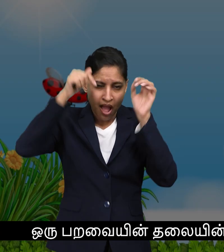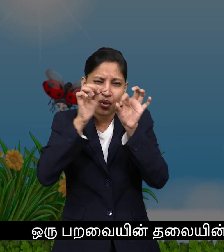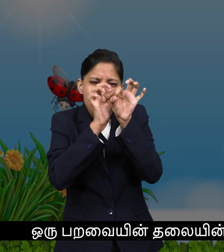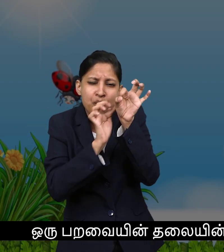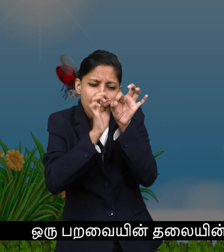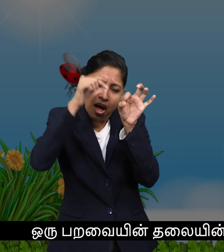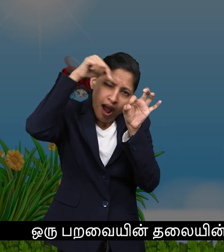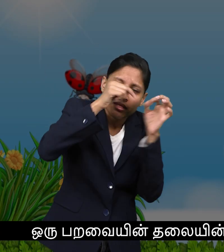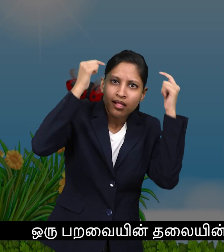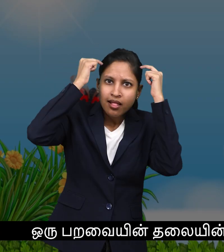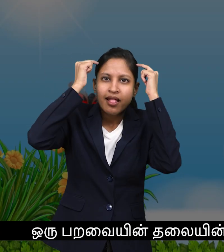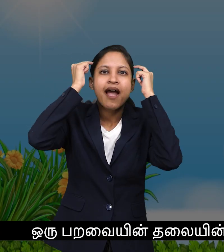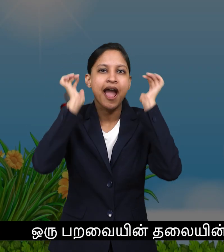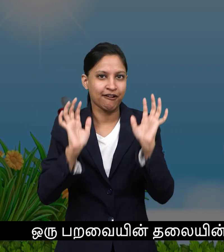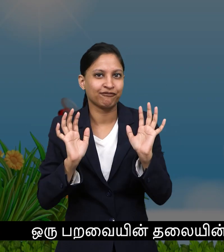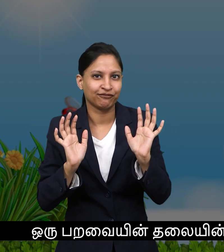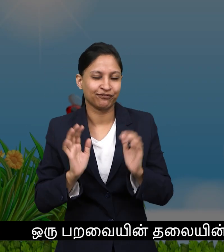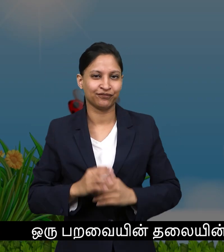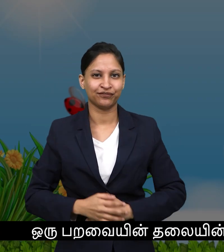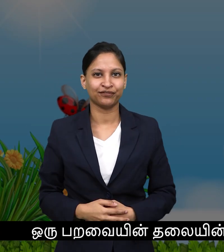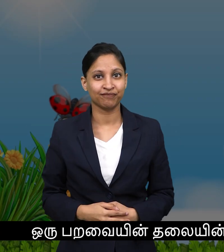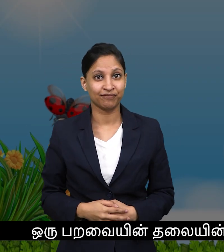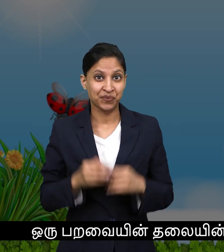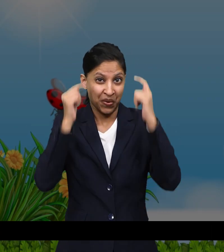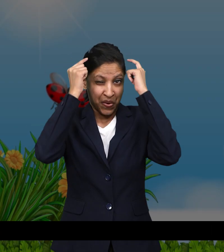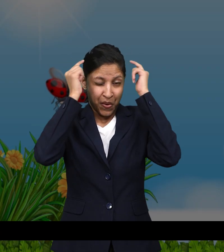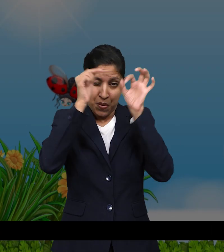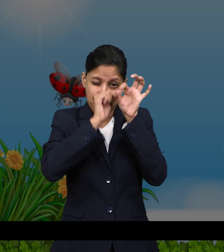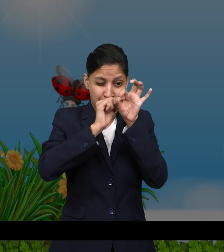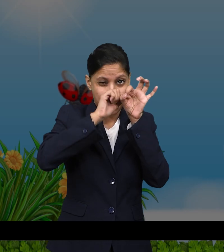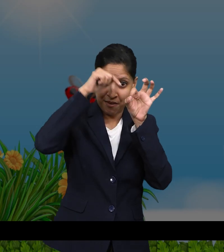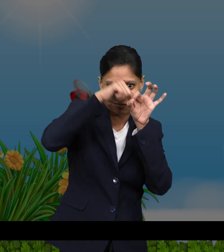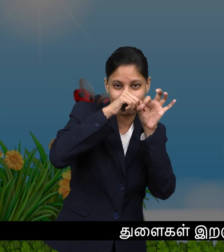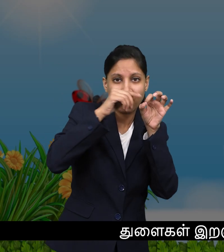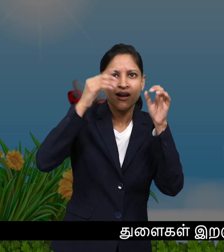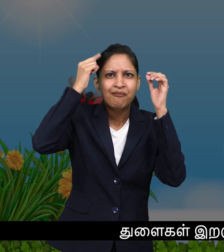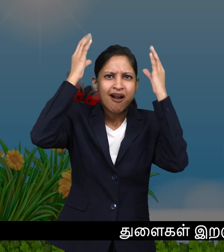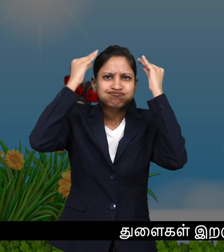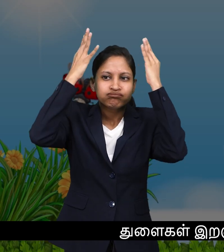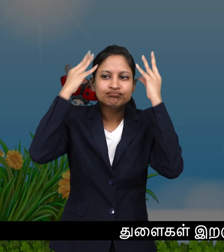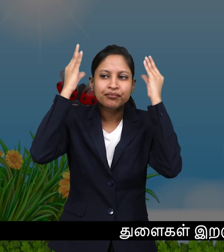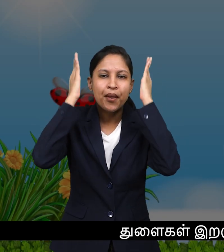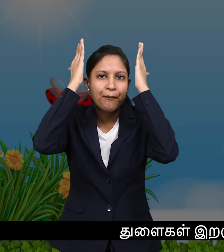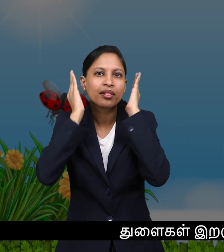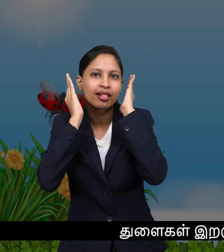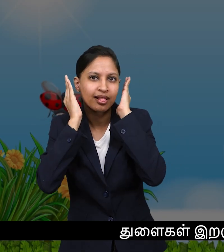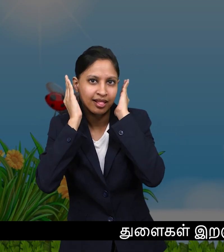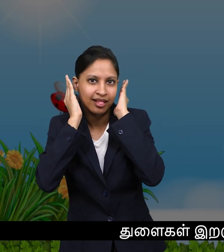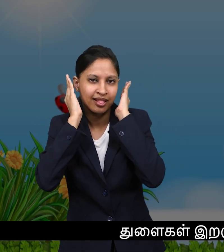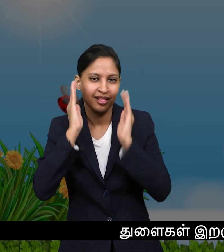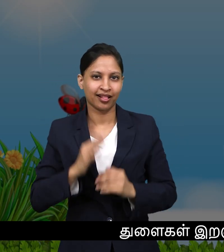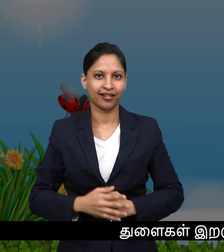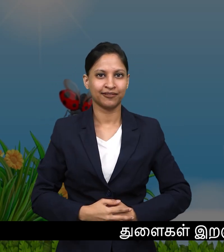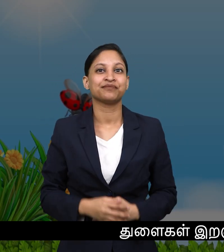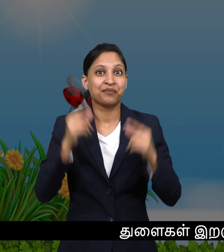இருபுறமும் சிறிய துளைகள் இருக்கும். பொதுவாக துளைகள் இறகுகளால்